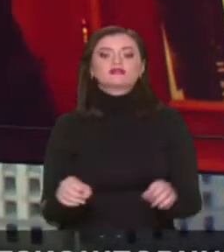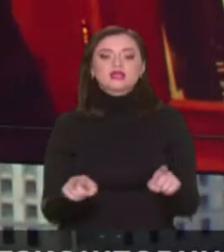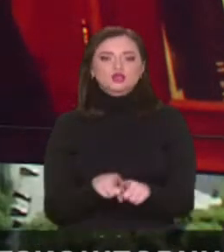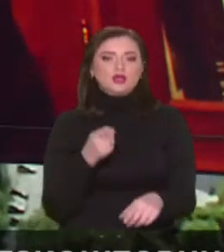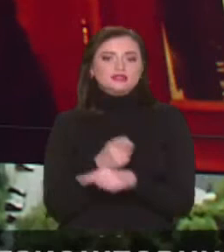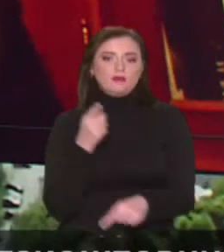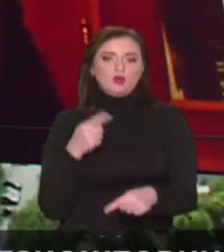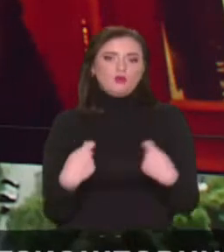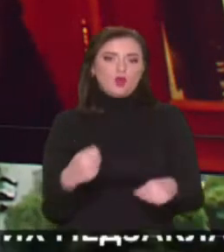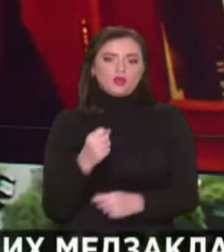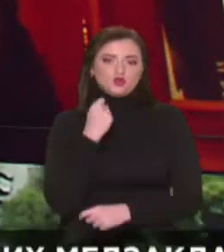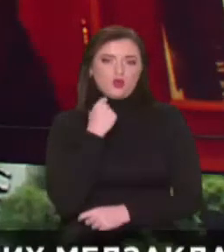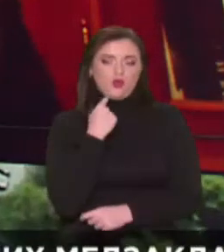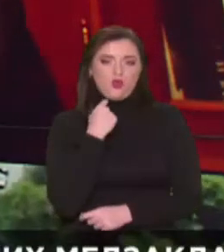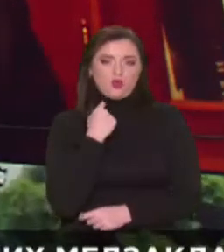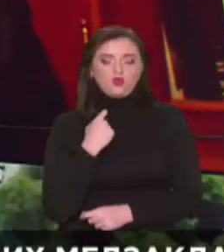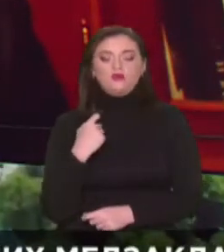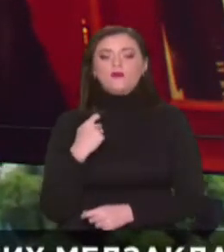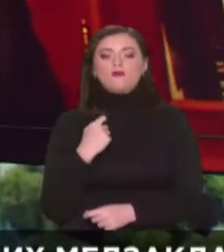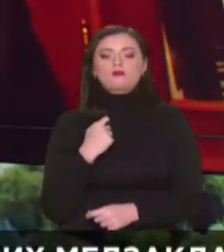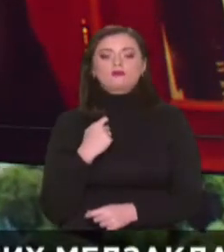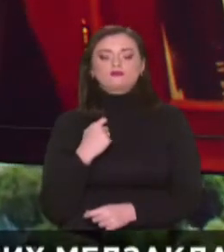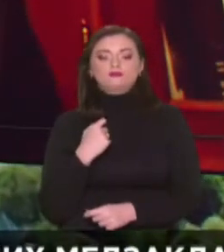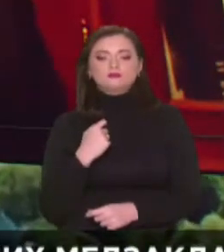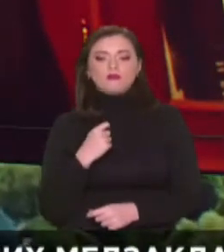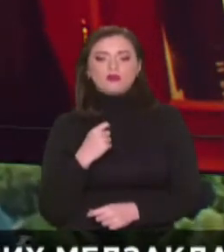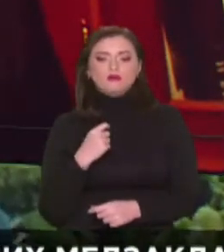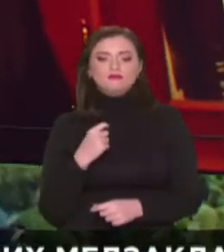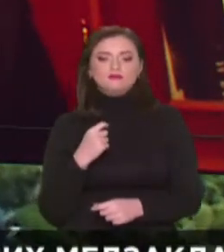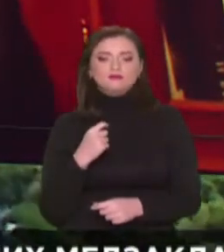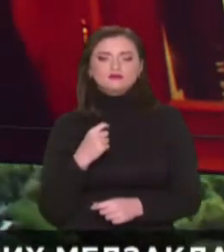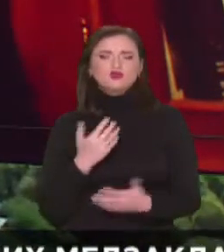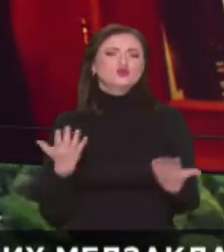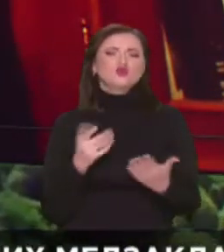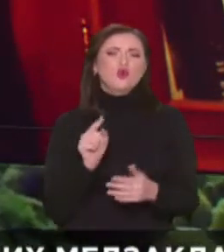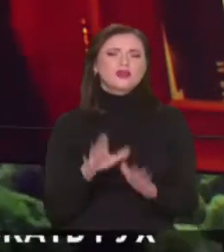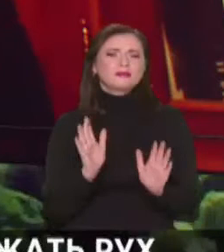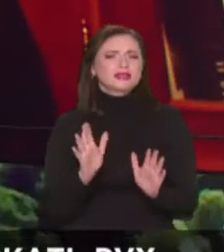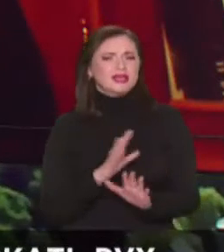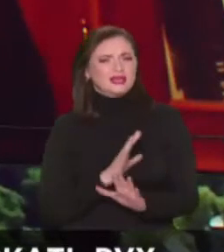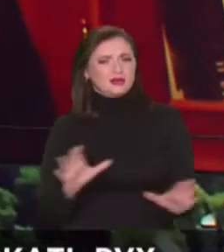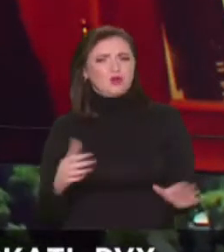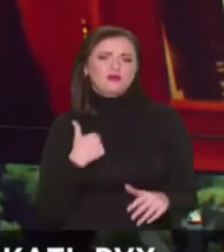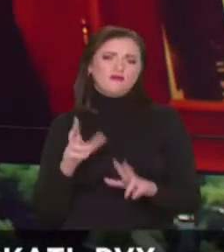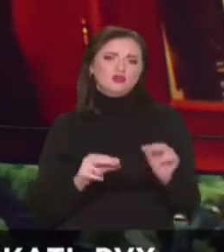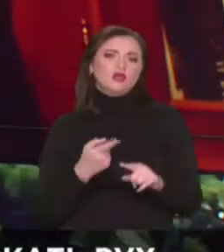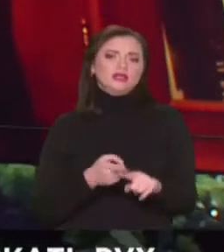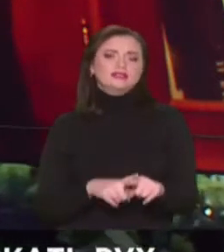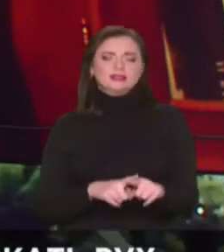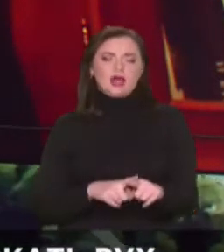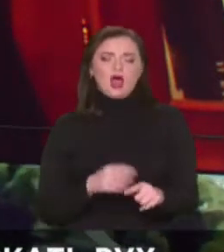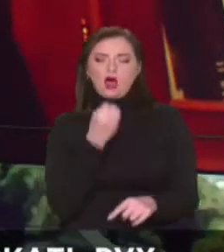заборонила продаж алкоголю. Там були рішення суду, там чого-то тільки не було взагалі. Але ж я вважаю, це дуже гарна